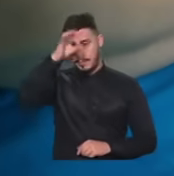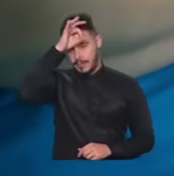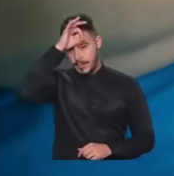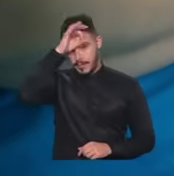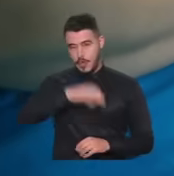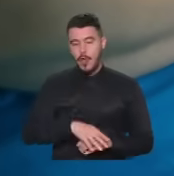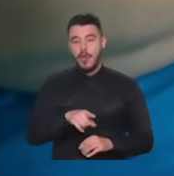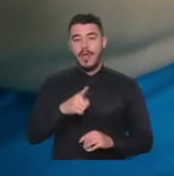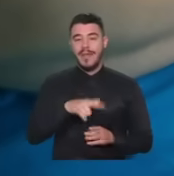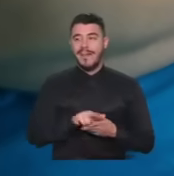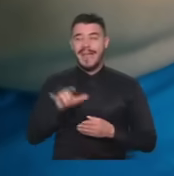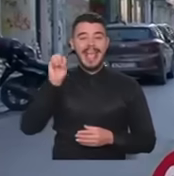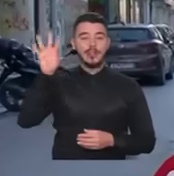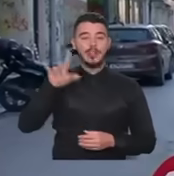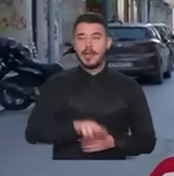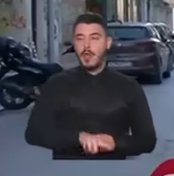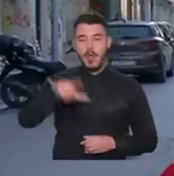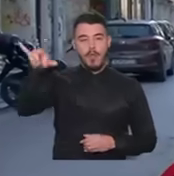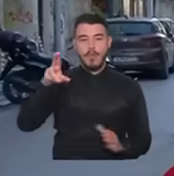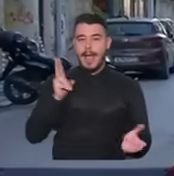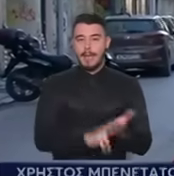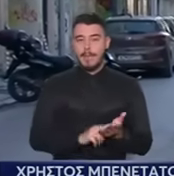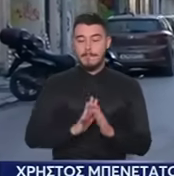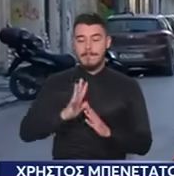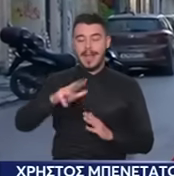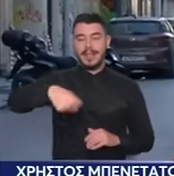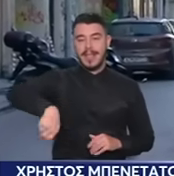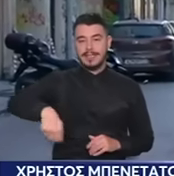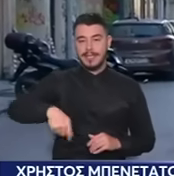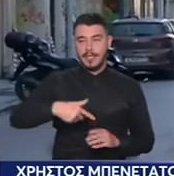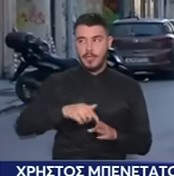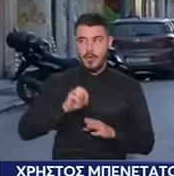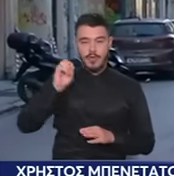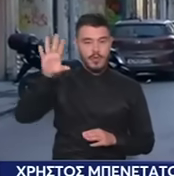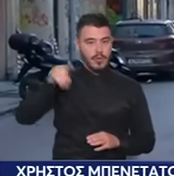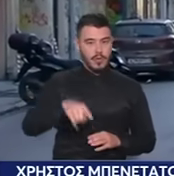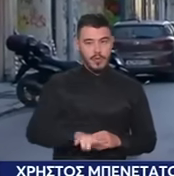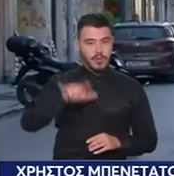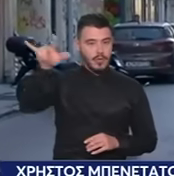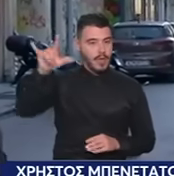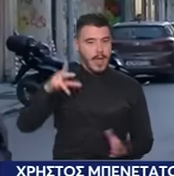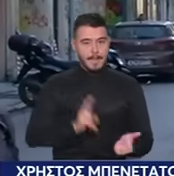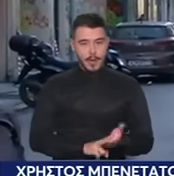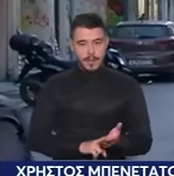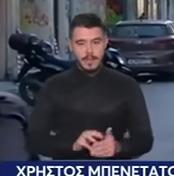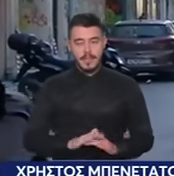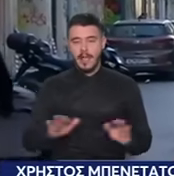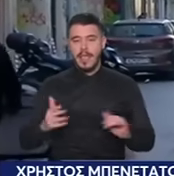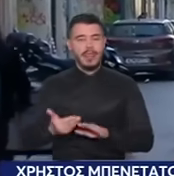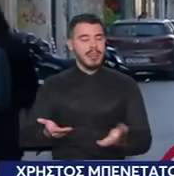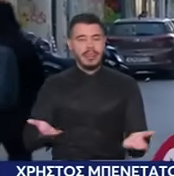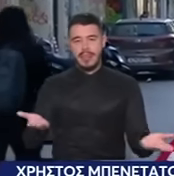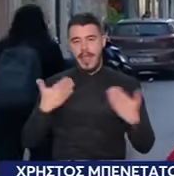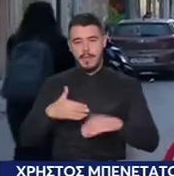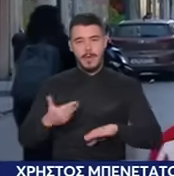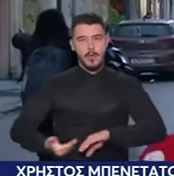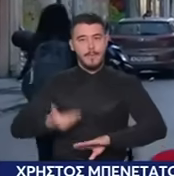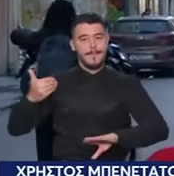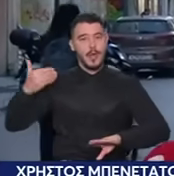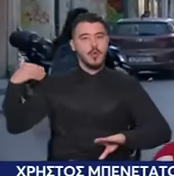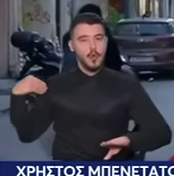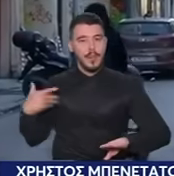τη χώρα μέχρι να γίνει δίκη. Δεν υπάρχουν καταχωρημένες προηγούμενες καταγγελίες